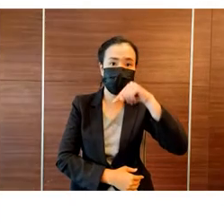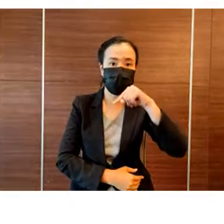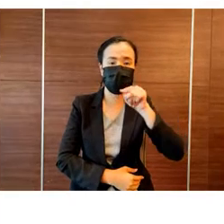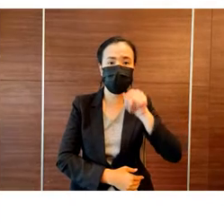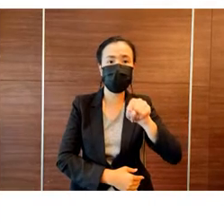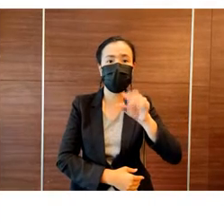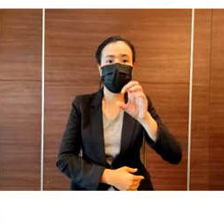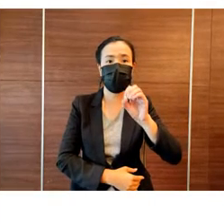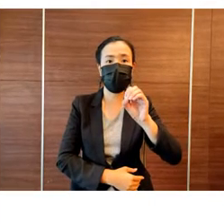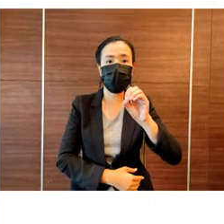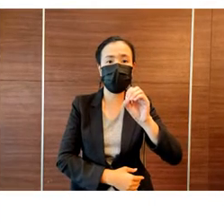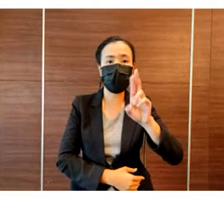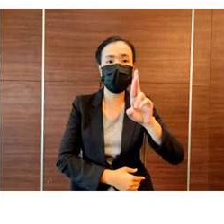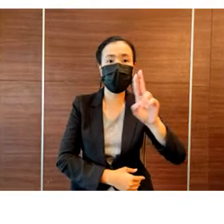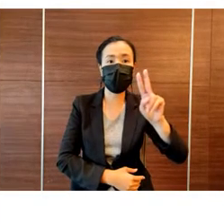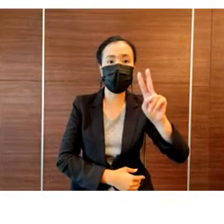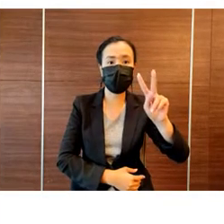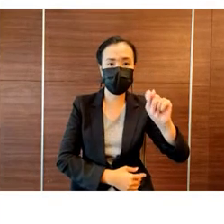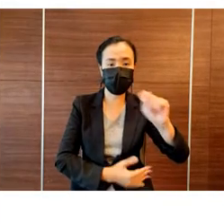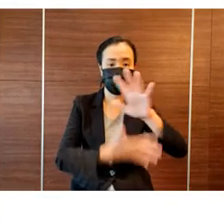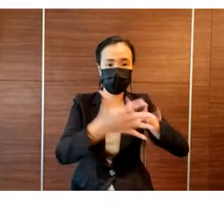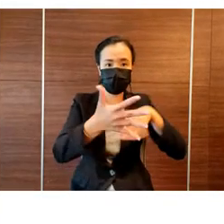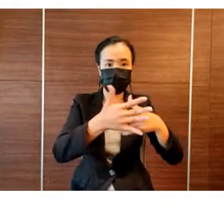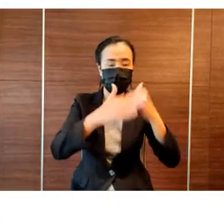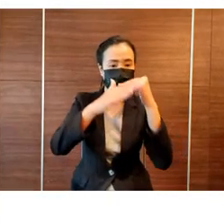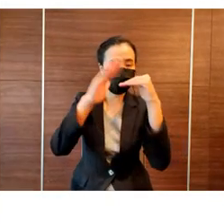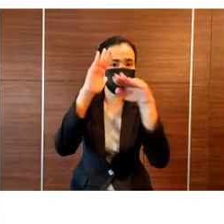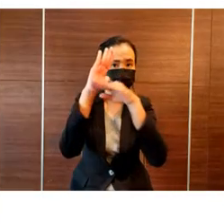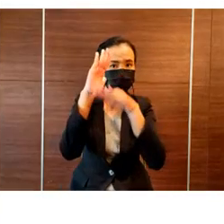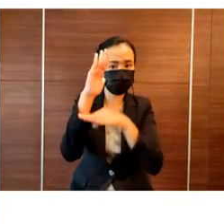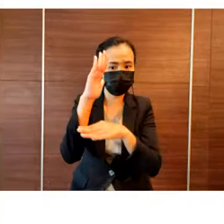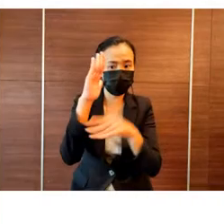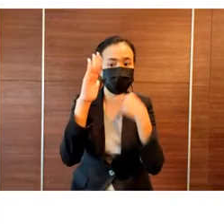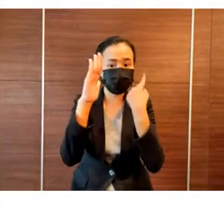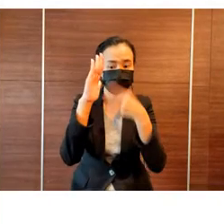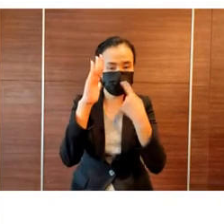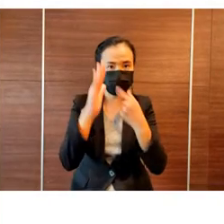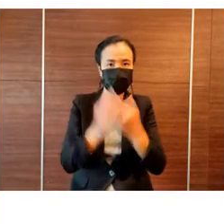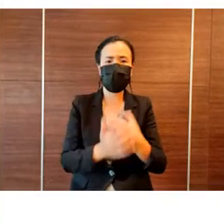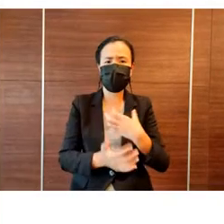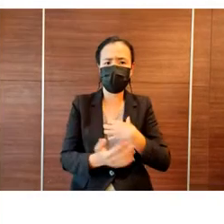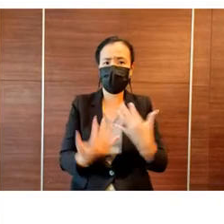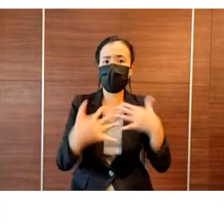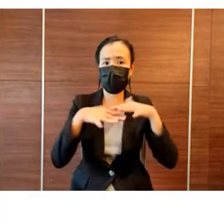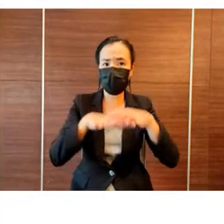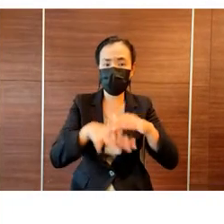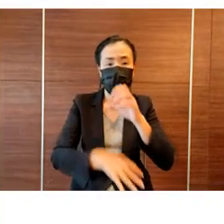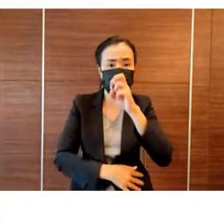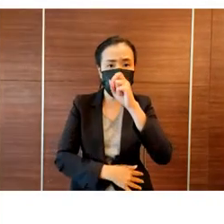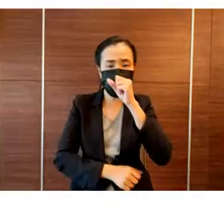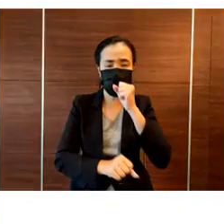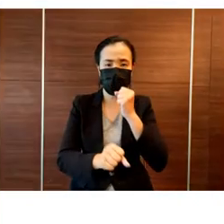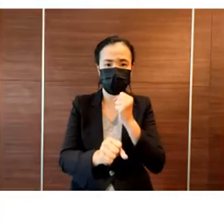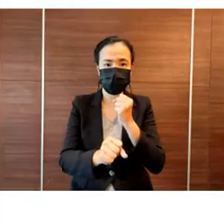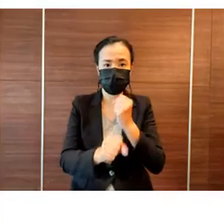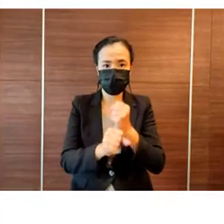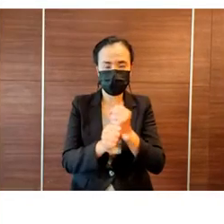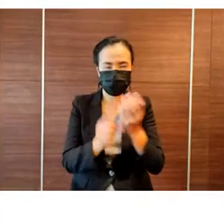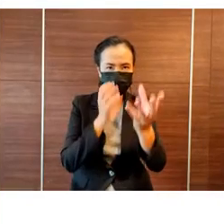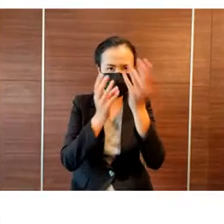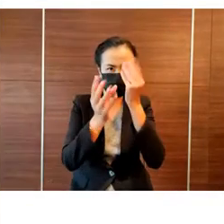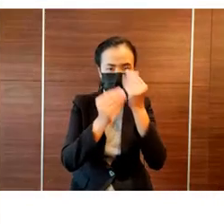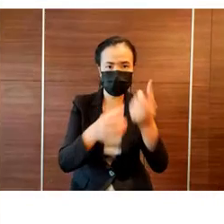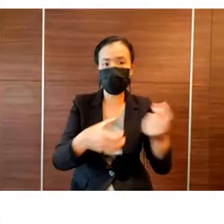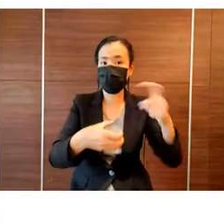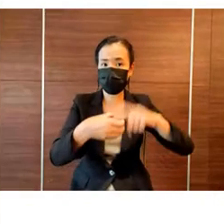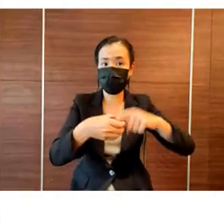nathailand.org เนี่ยก็จะมีตารางอยู ่ ซึ่งเปิดนะครับใครสามารถใครที่อยากจะเข้าไปทดลองนั่งฟังสามารถเข้าไป